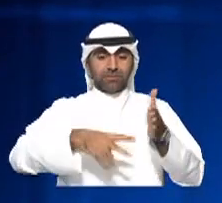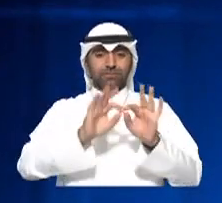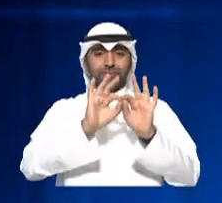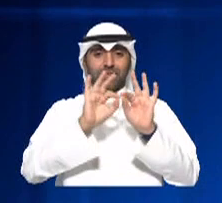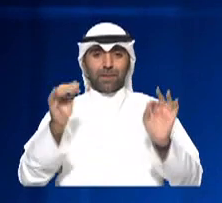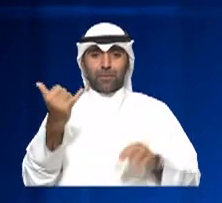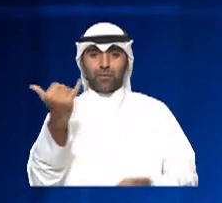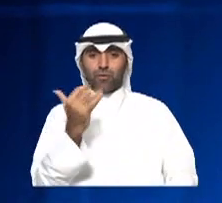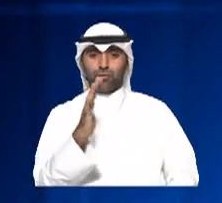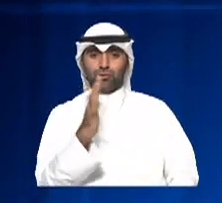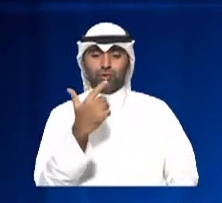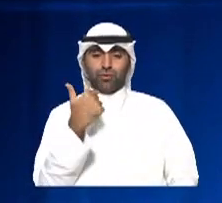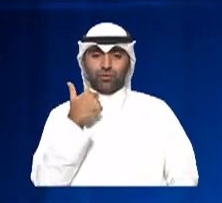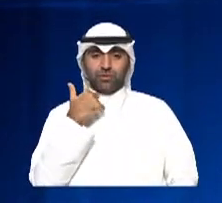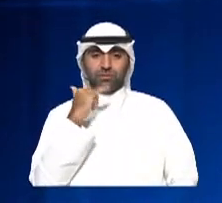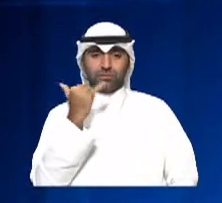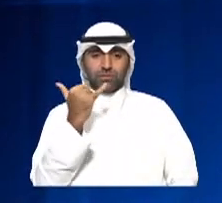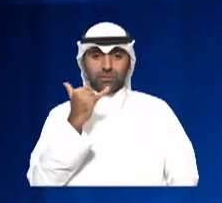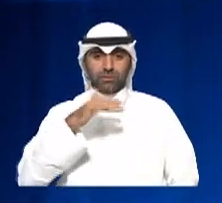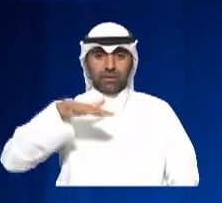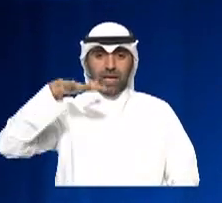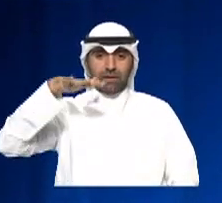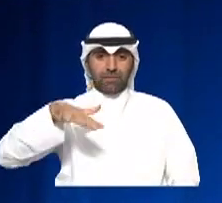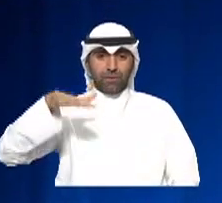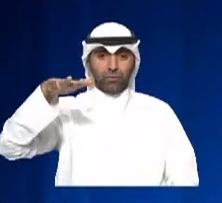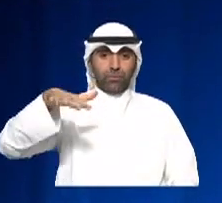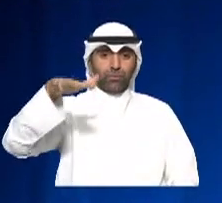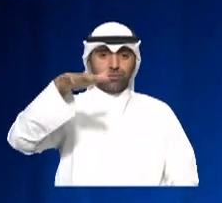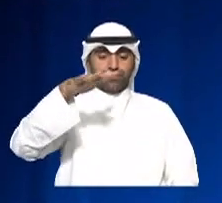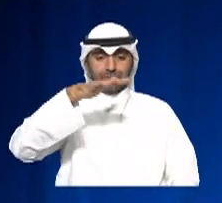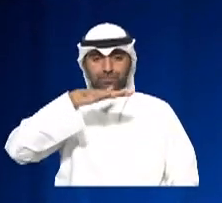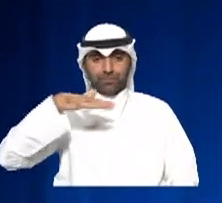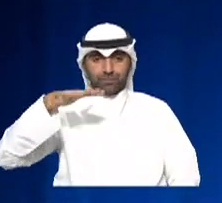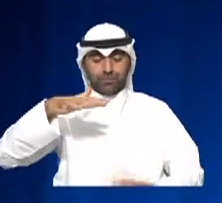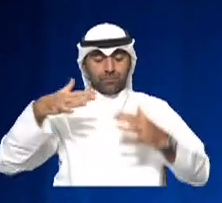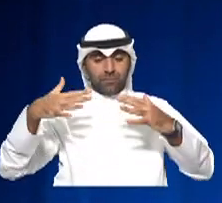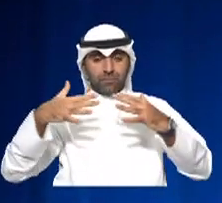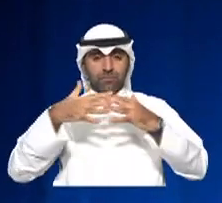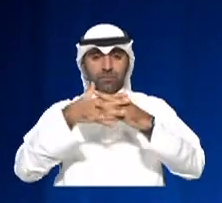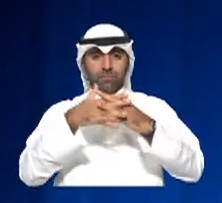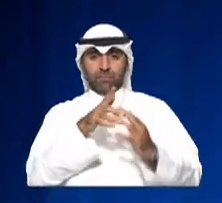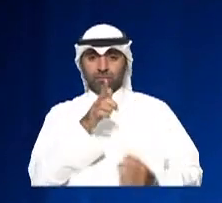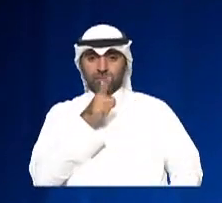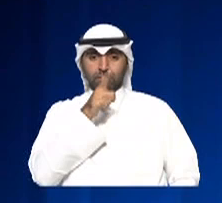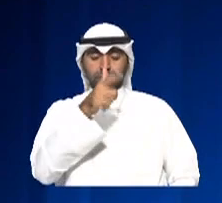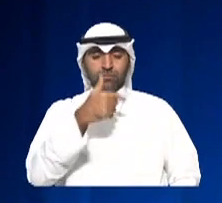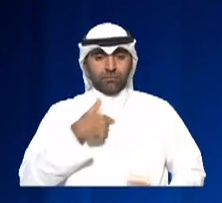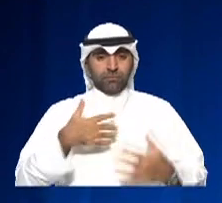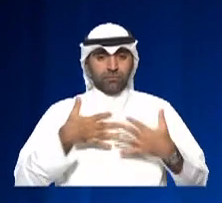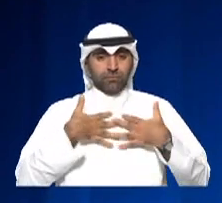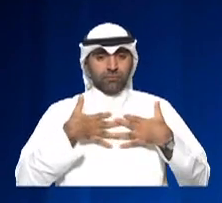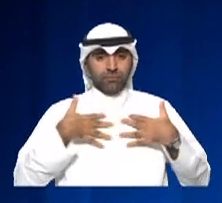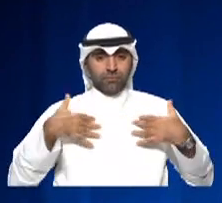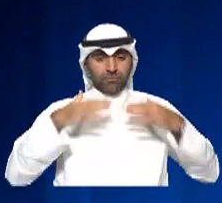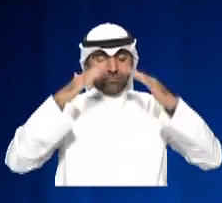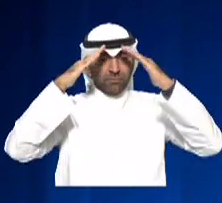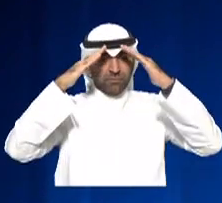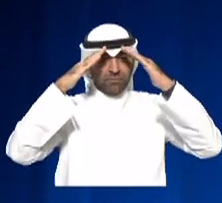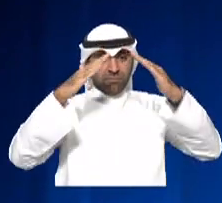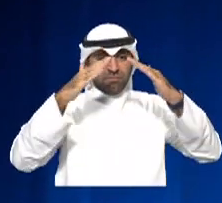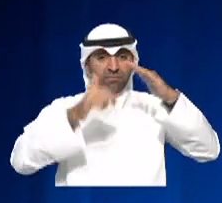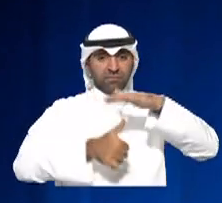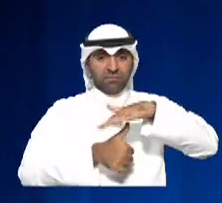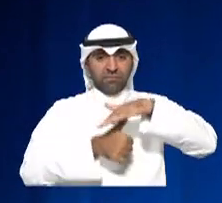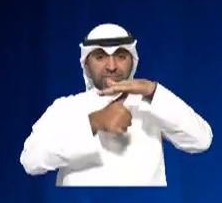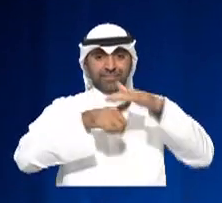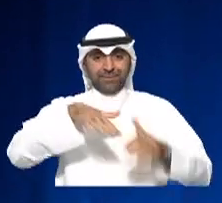العمل المشترك وبما يعود بالنفع على الدول العربية، معربا سموه من عن أطيب التمنيات لأخيه فخامة الرئيس